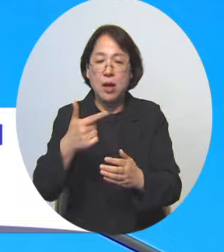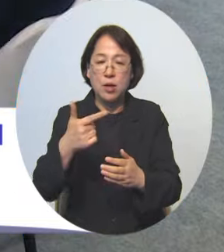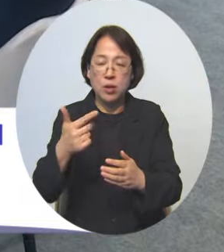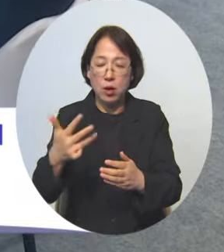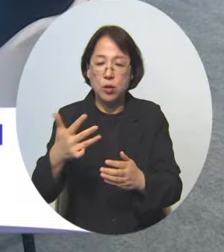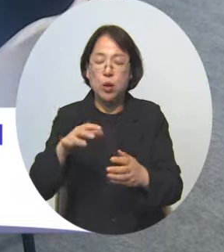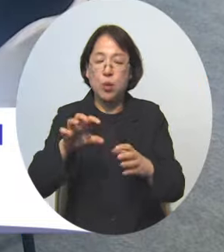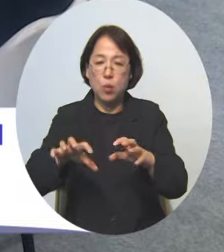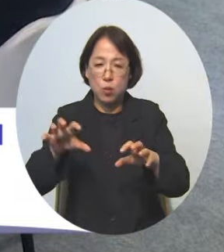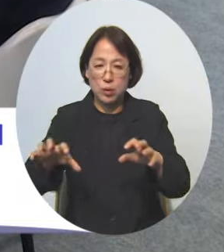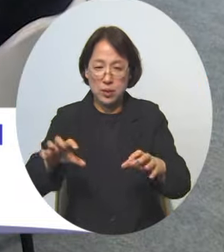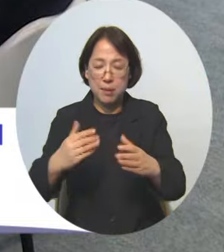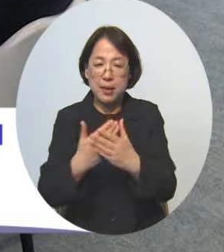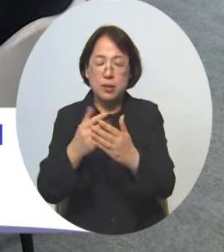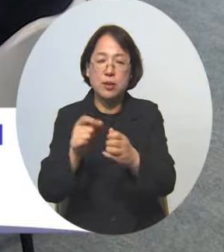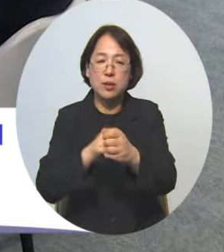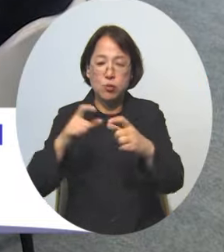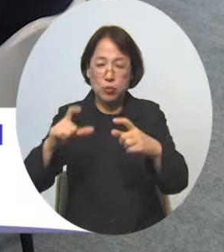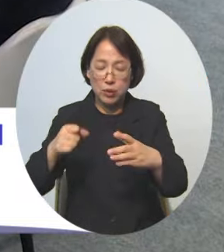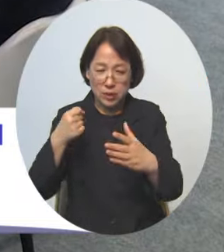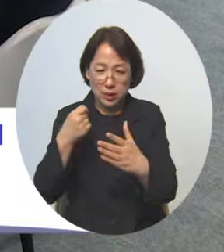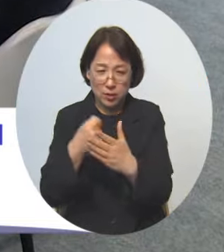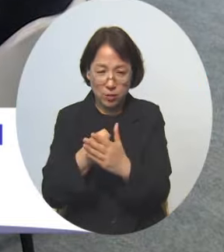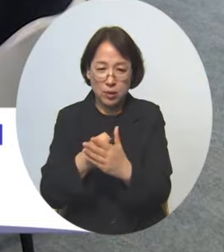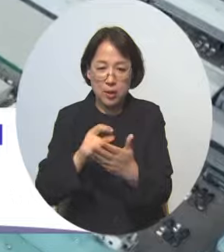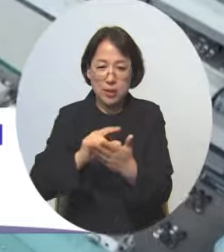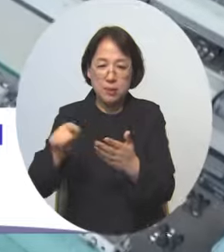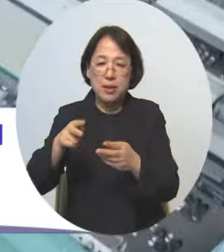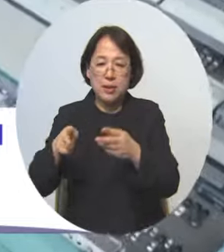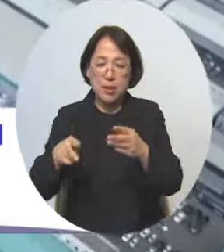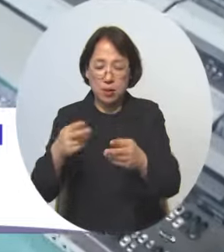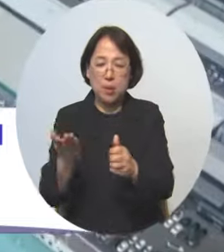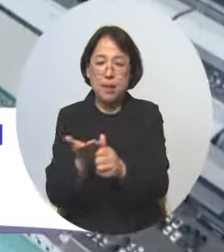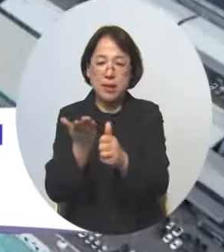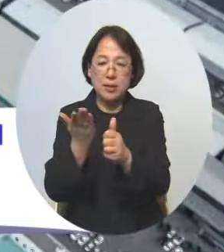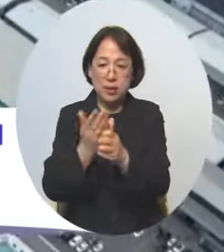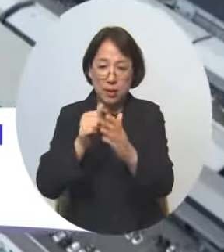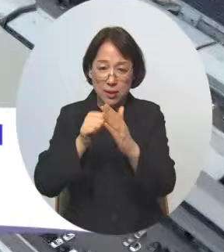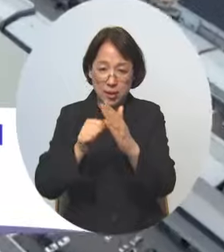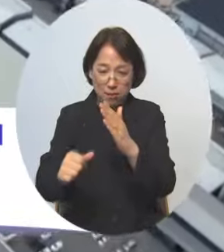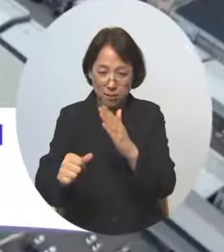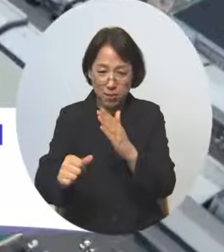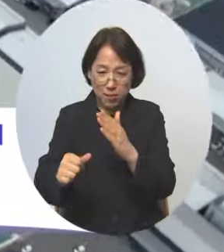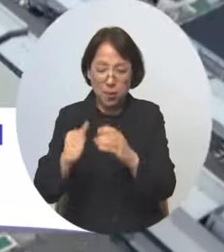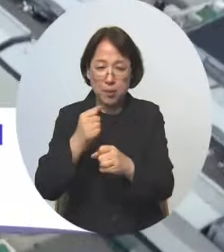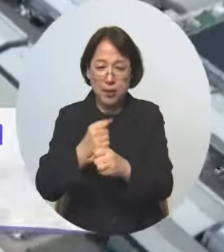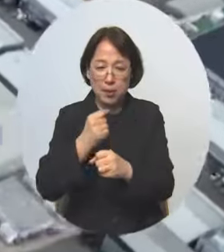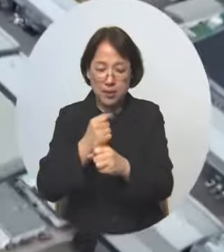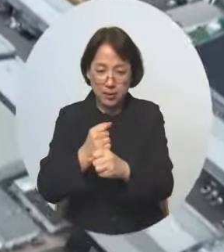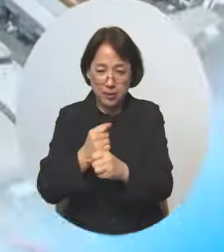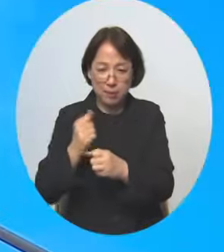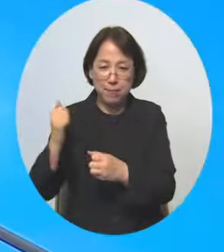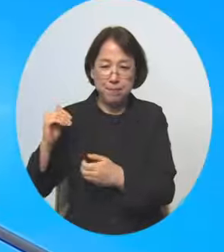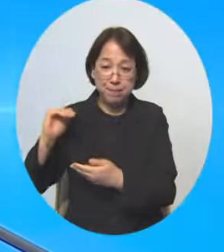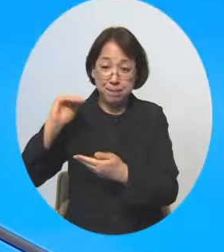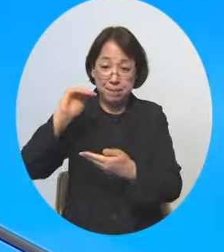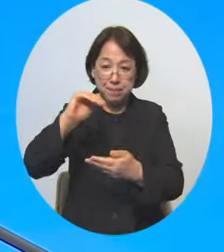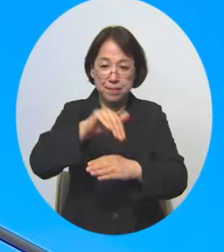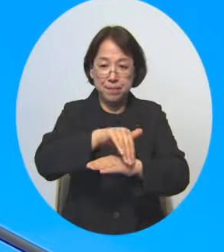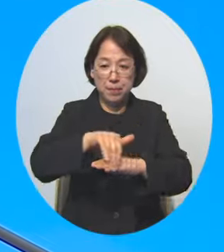지정됐고 지방산업 육성의 대표 브랜드로 자리 잡을 수 있도록 필요한 지원을 아끼지 않겠다고 밝혔습니다.